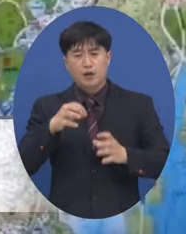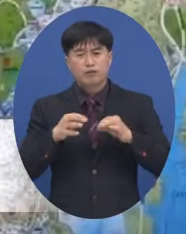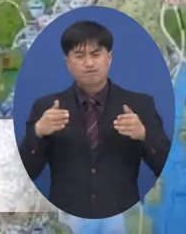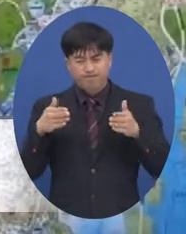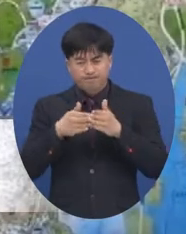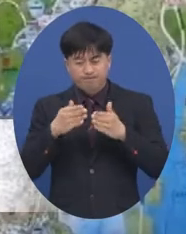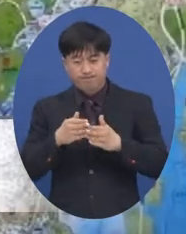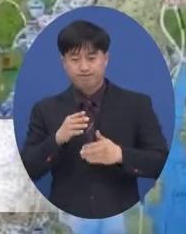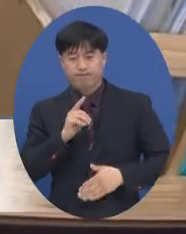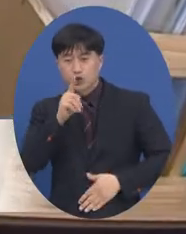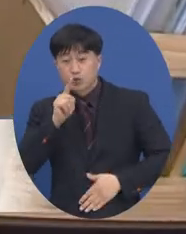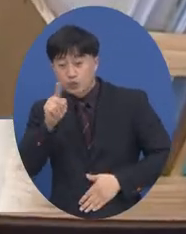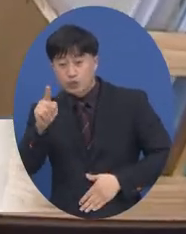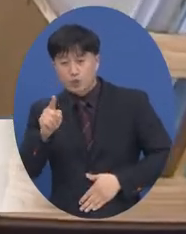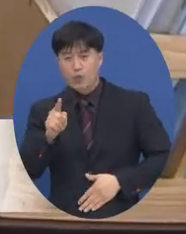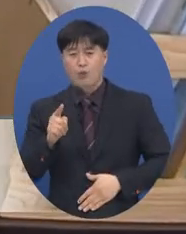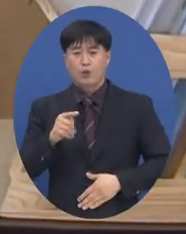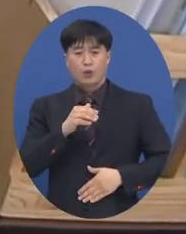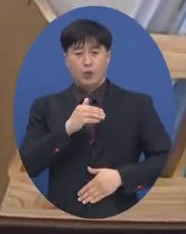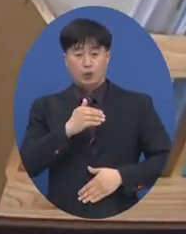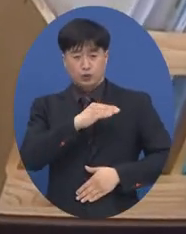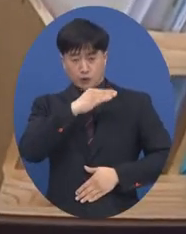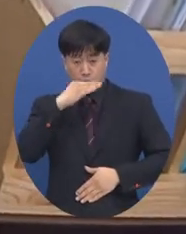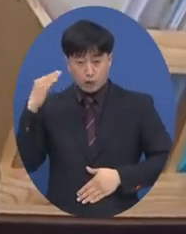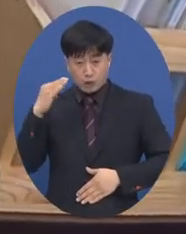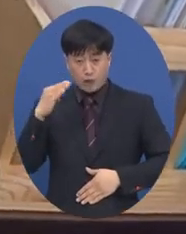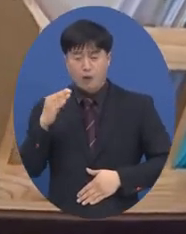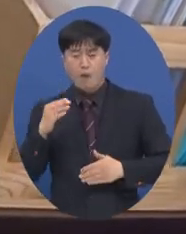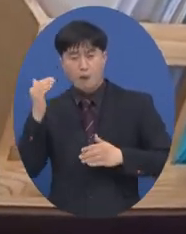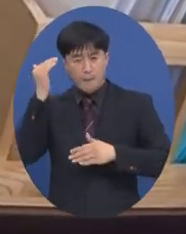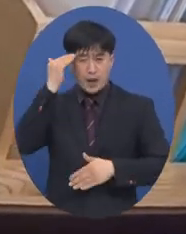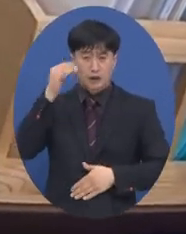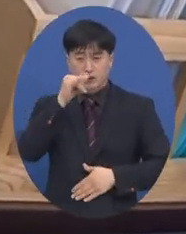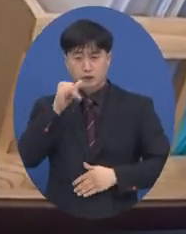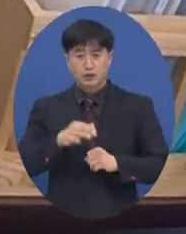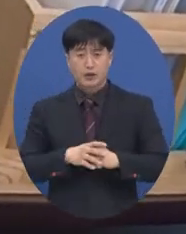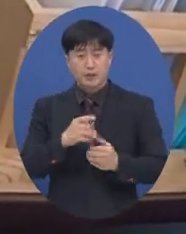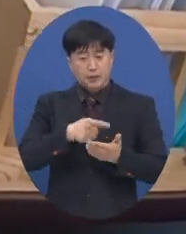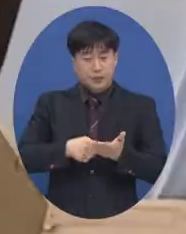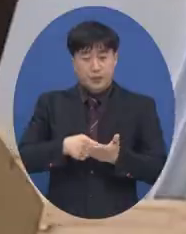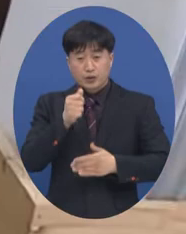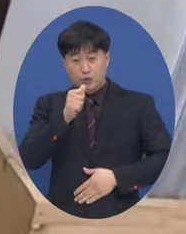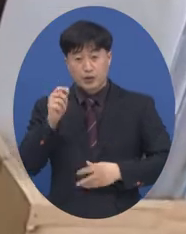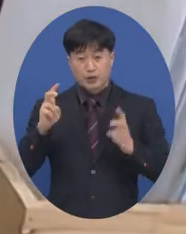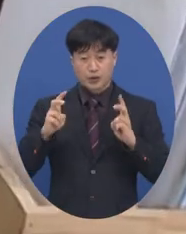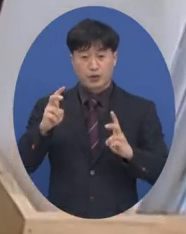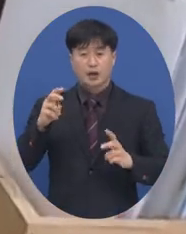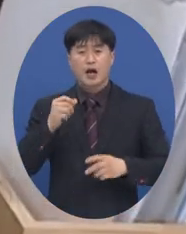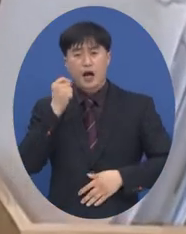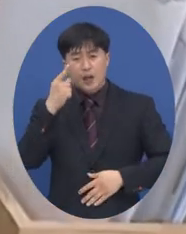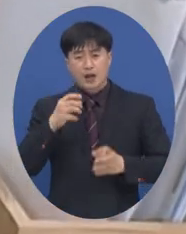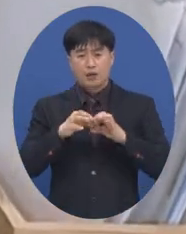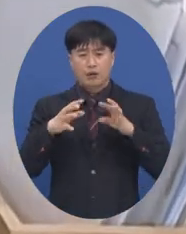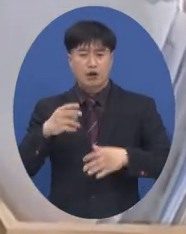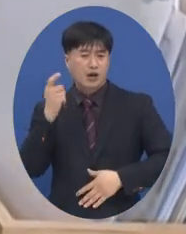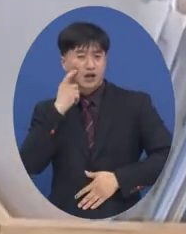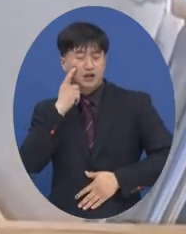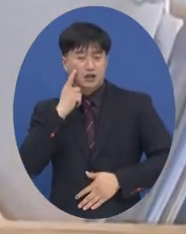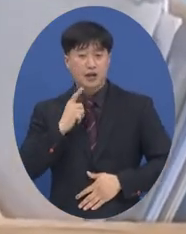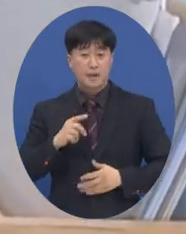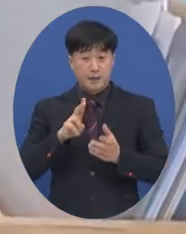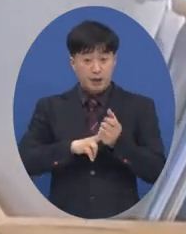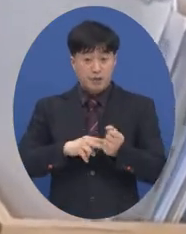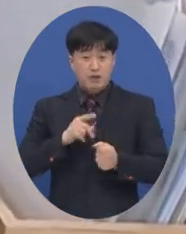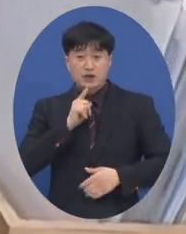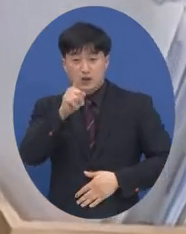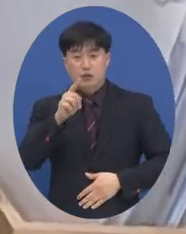신고해 정당한 중개 행위를 방해하기도 했습니다. 피해를 입은 한 부동산 중개업소는 한달 동안 허위 매물로 신고당한